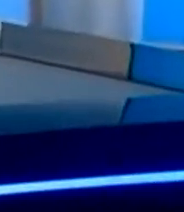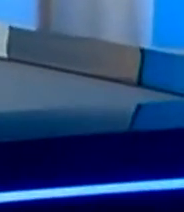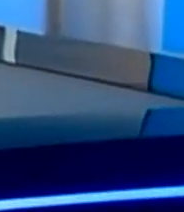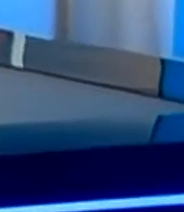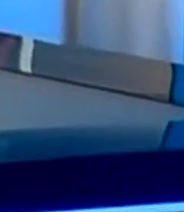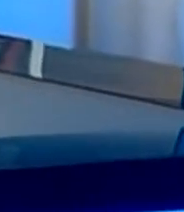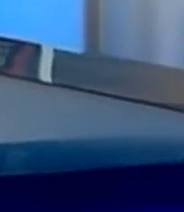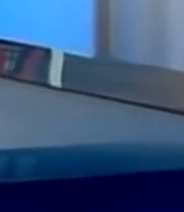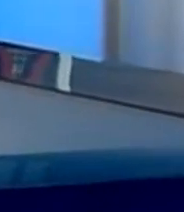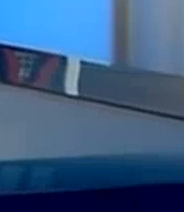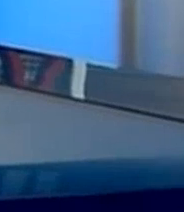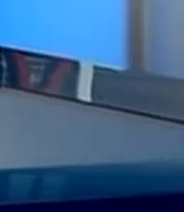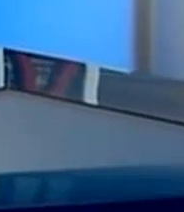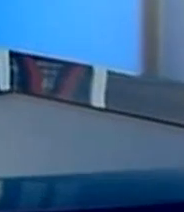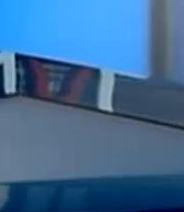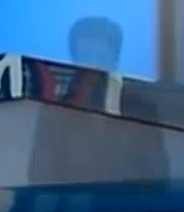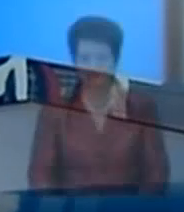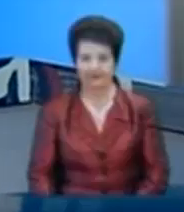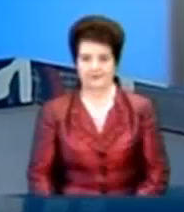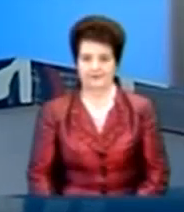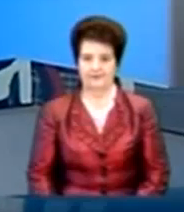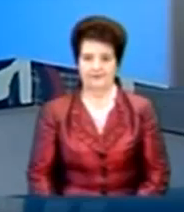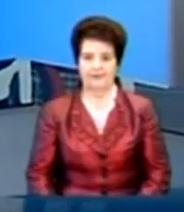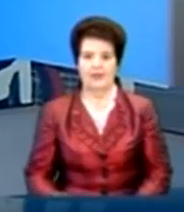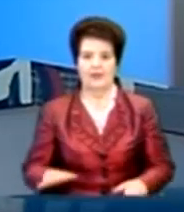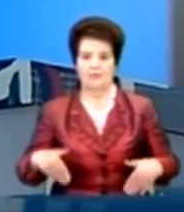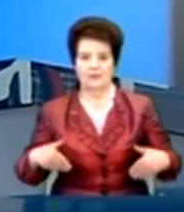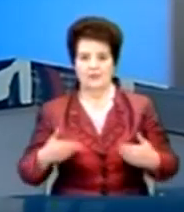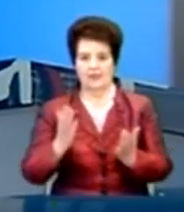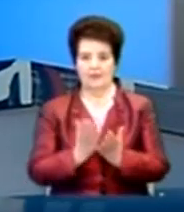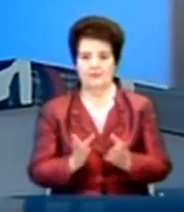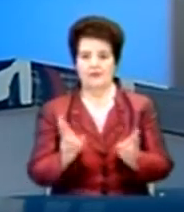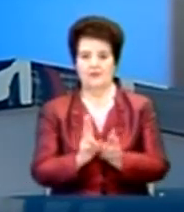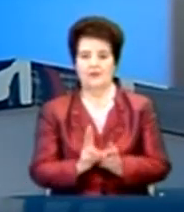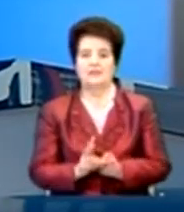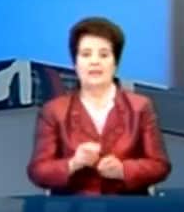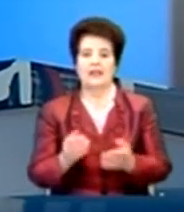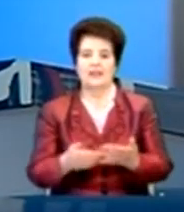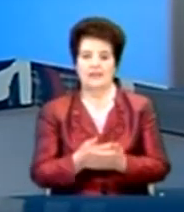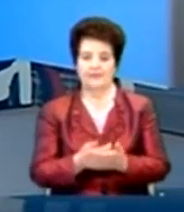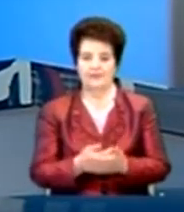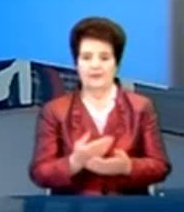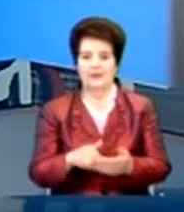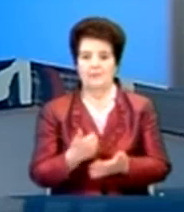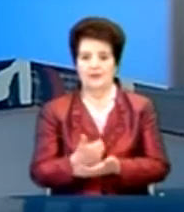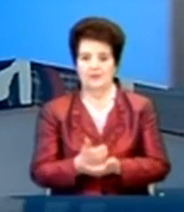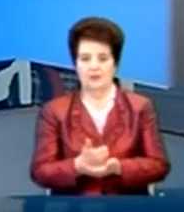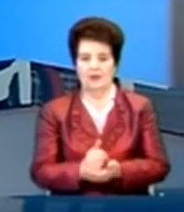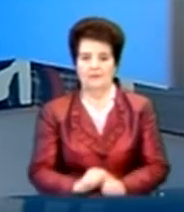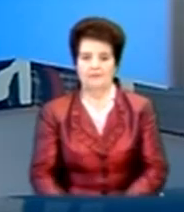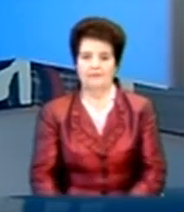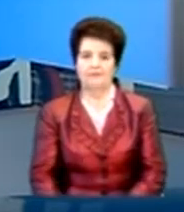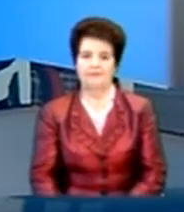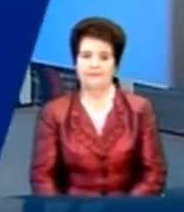Victoria Ocară vă prezintă Telejurnalul. Bună seara și bine v-am găsit la Telejurnal. Iată principalele subiecte.